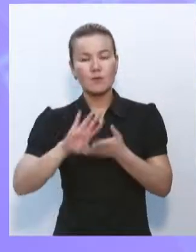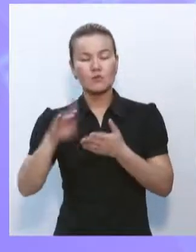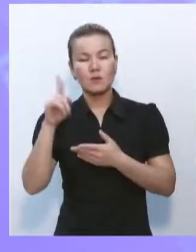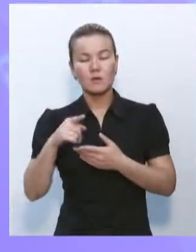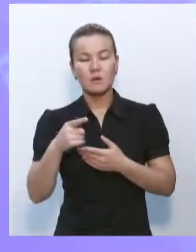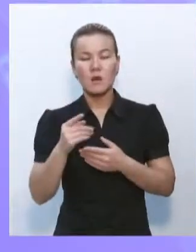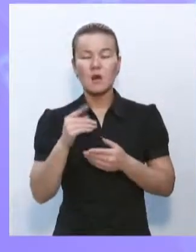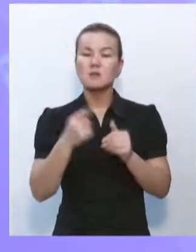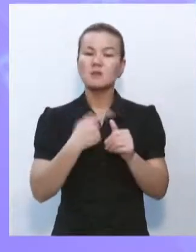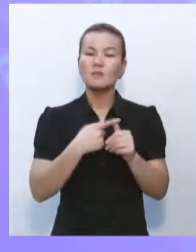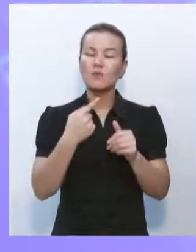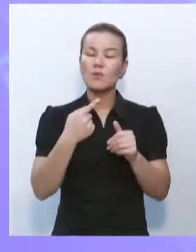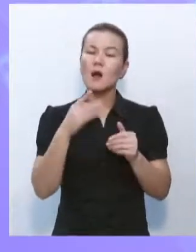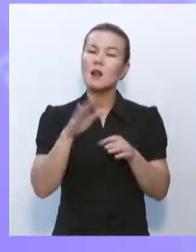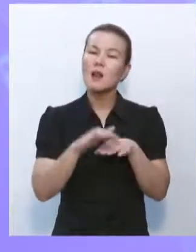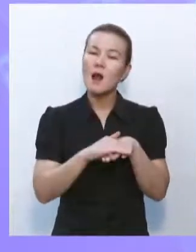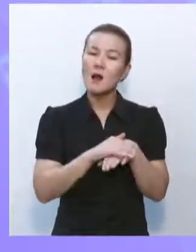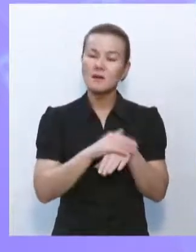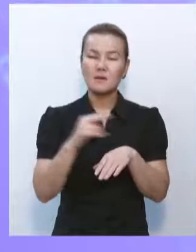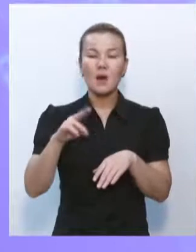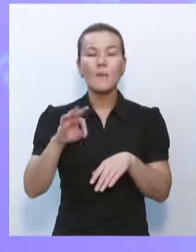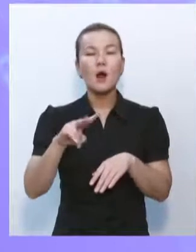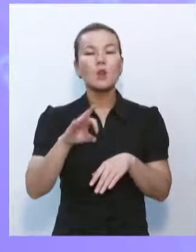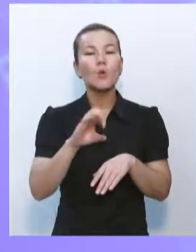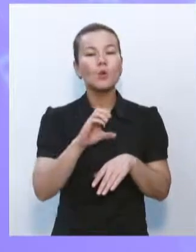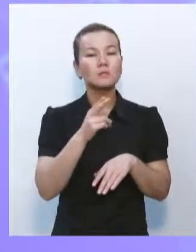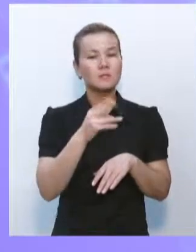Назовем предмет ласково. Полоски.